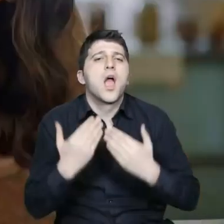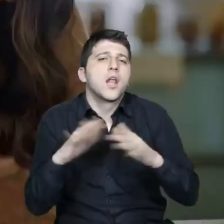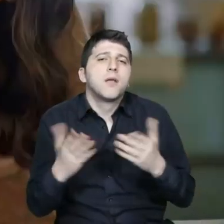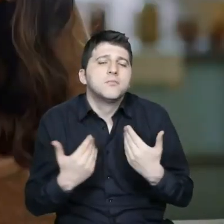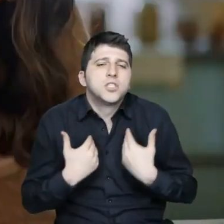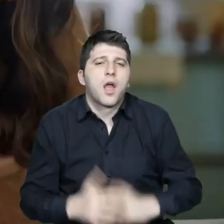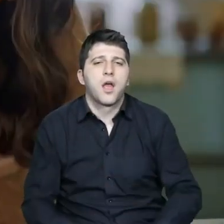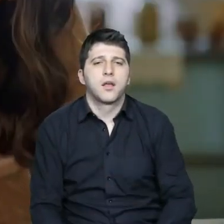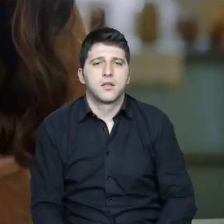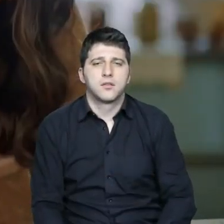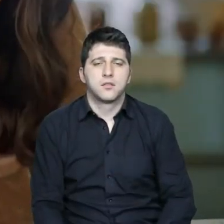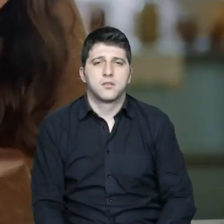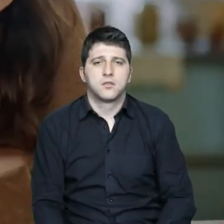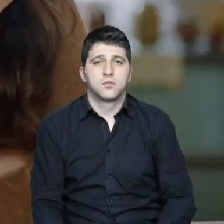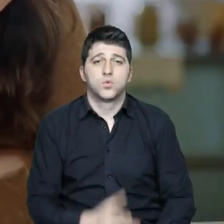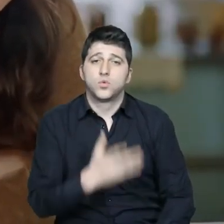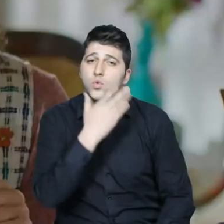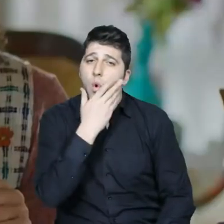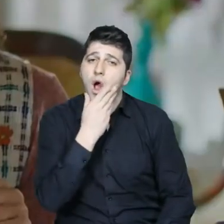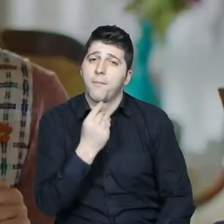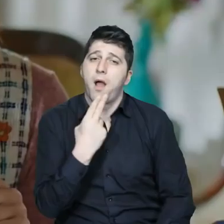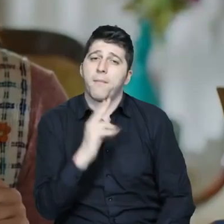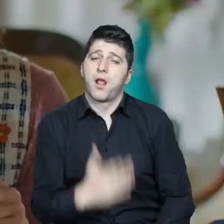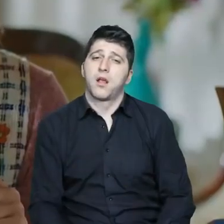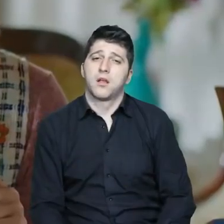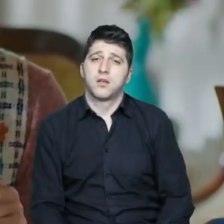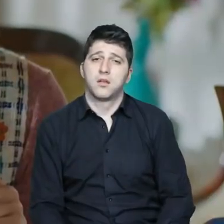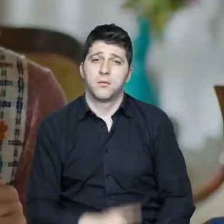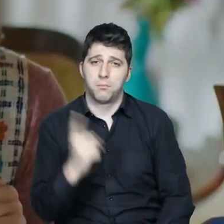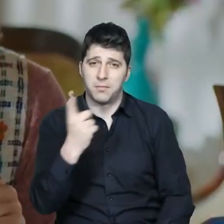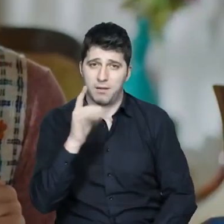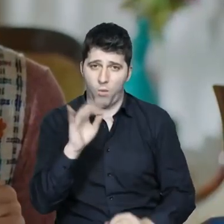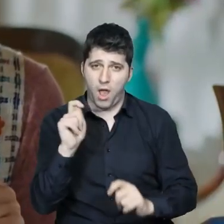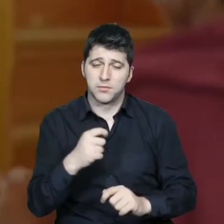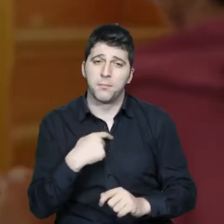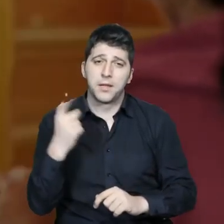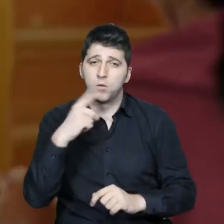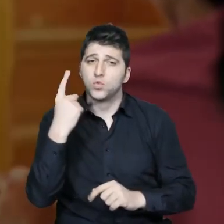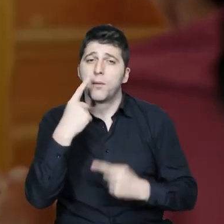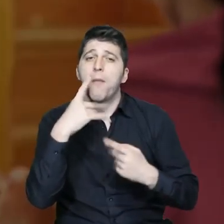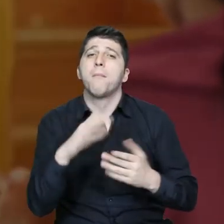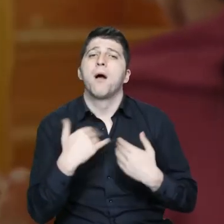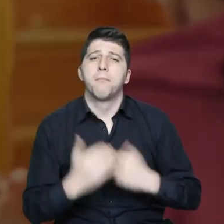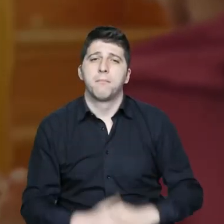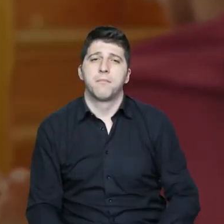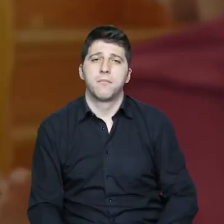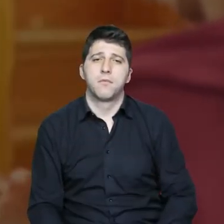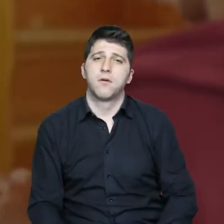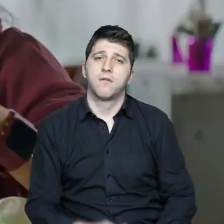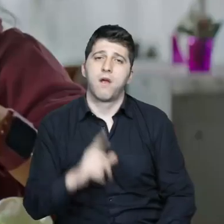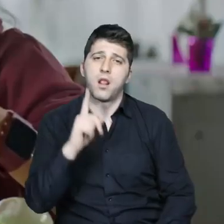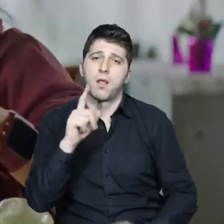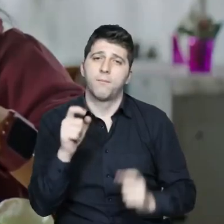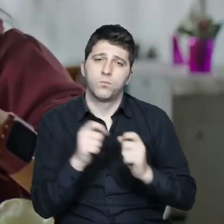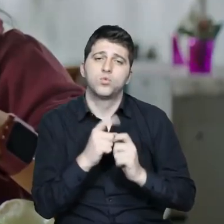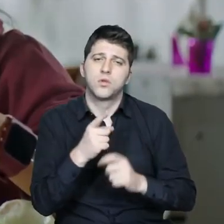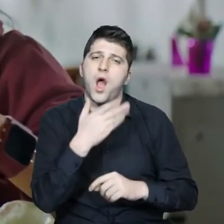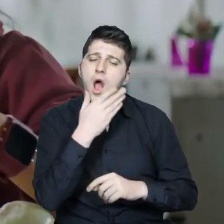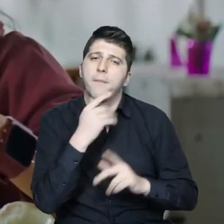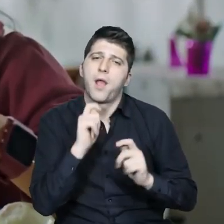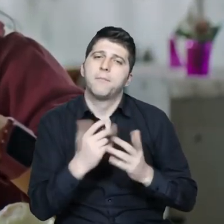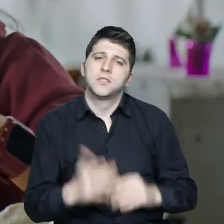işte. Çok ayıp abla. Birisi bana böyle bir şey yapsa vallahi bakmam bir daha yüzüne. Vallahi Burcu bacım bence de